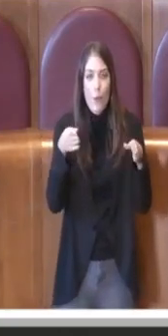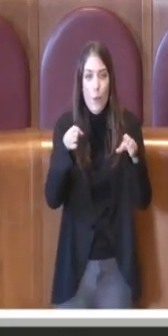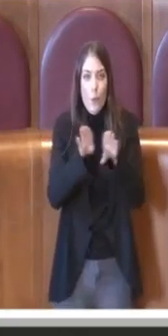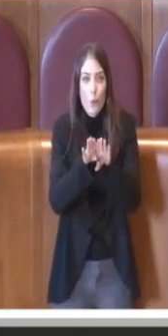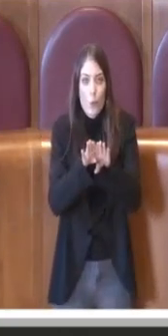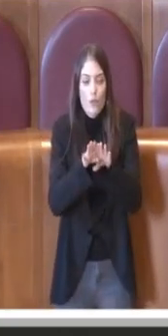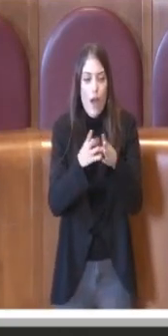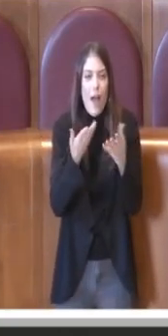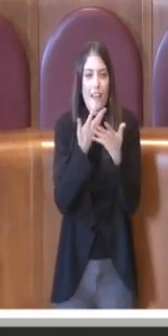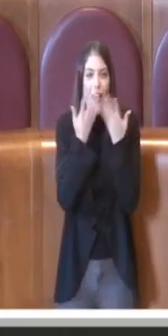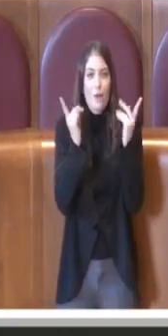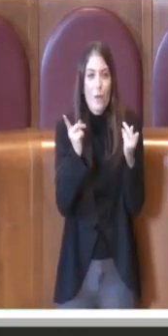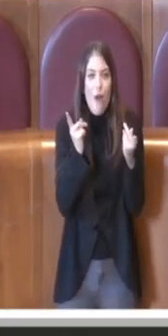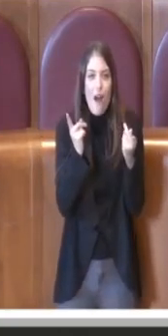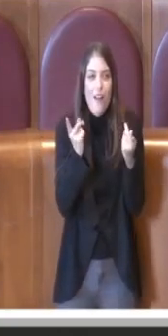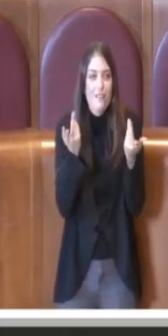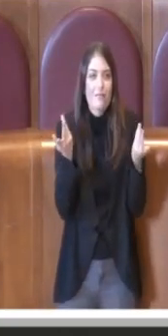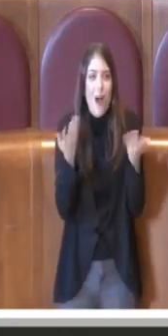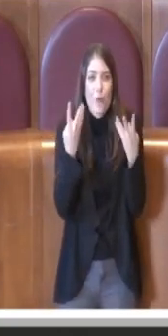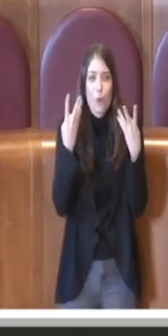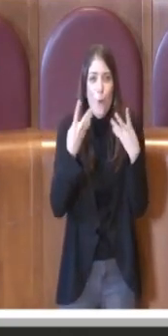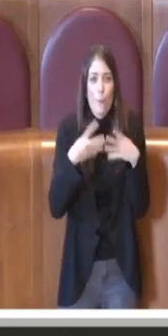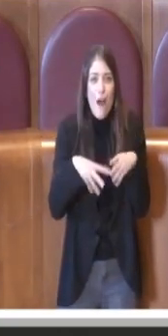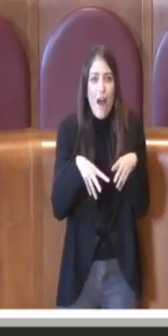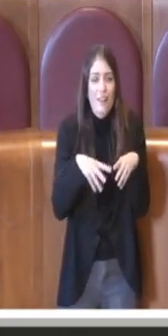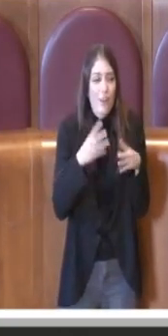stanno nel campo,